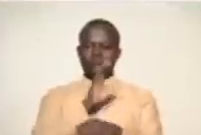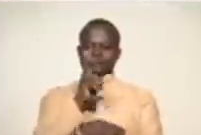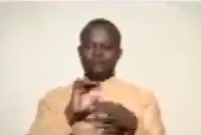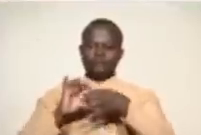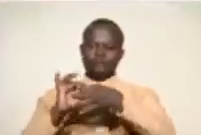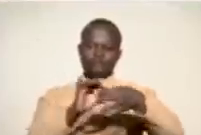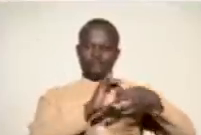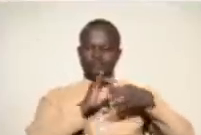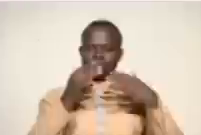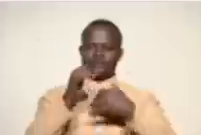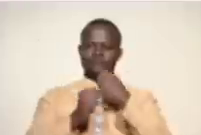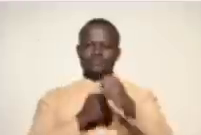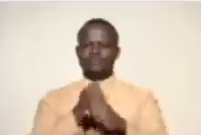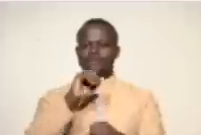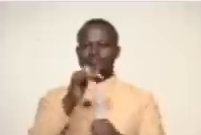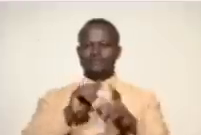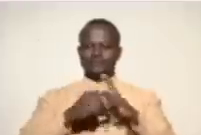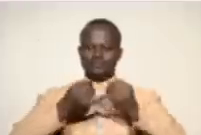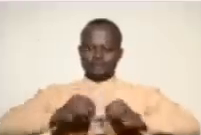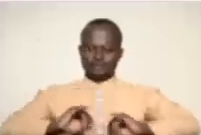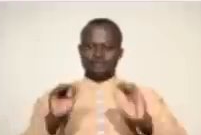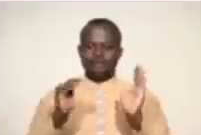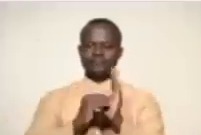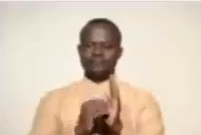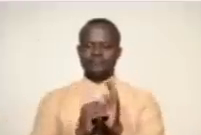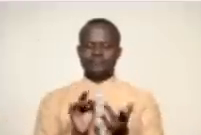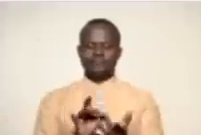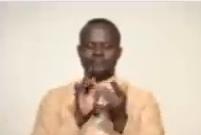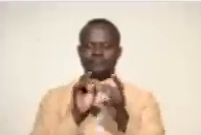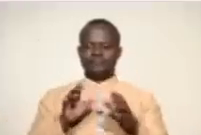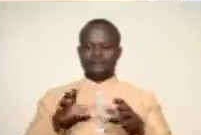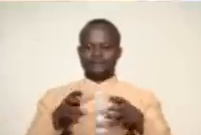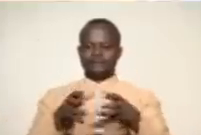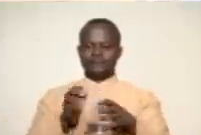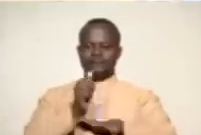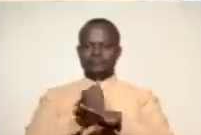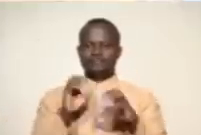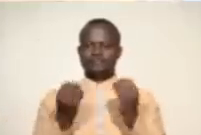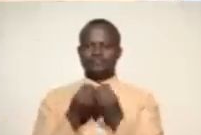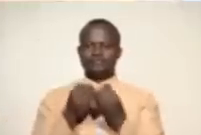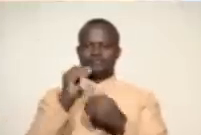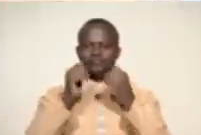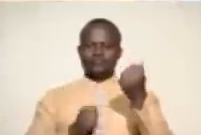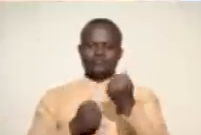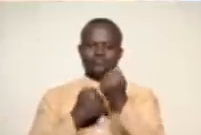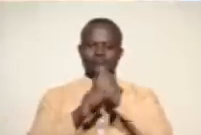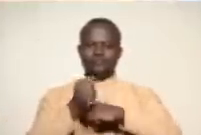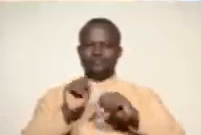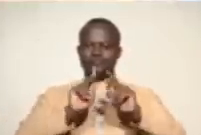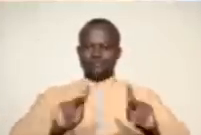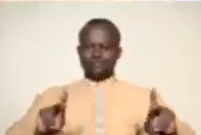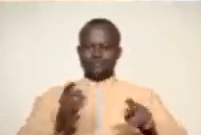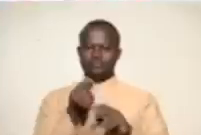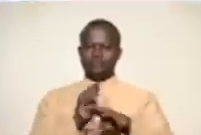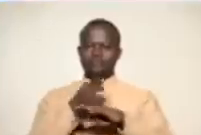ubumwe amaze imyaka 5 atangiye gushyirwa mu bikorwa ndetse by'umwihariko ku bijyanye n'ikigega cyashyizweho n'uyu muryango mu rwego rwo gushyigikira ibikorwa by'amahoro amafaranga agera